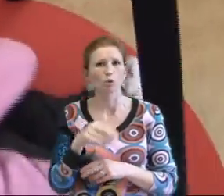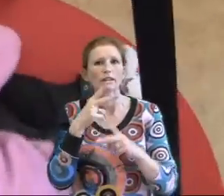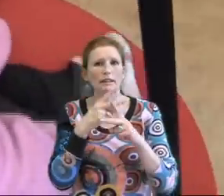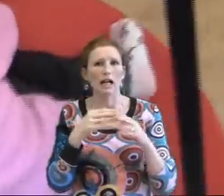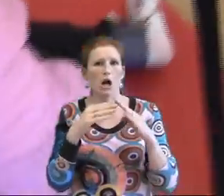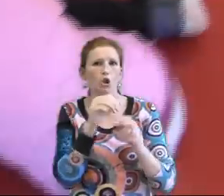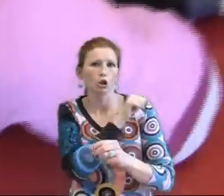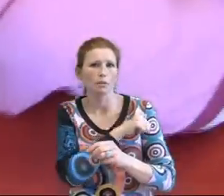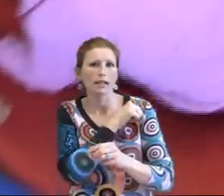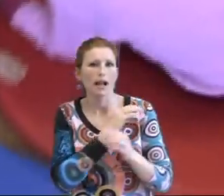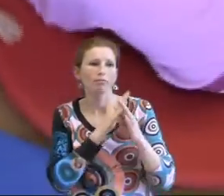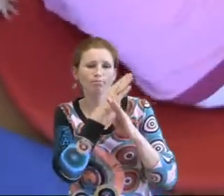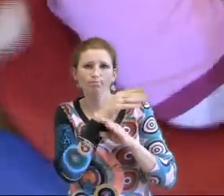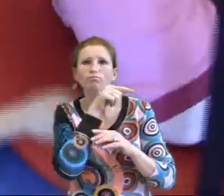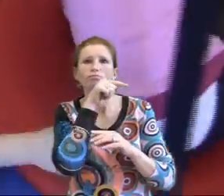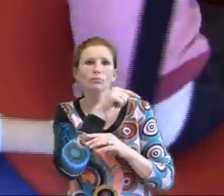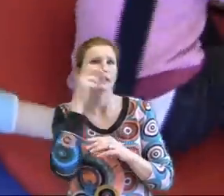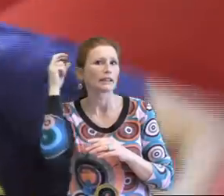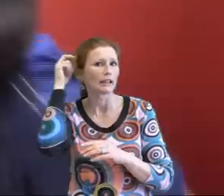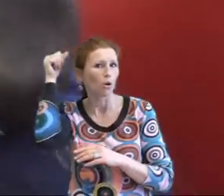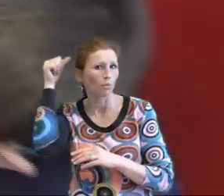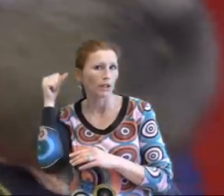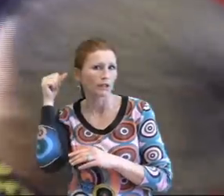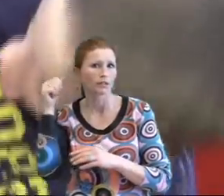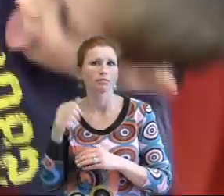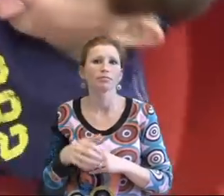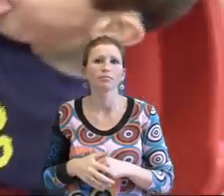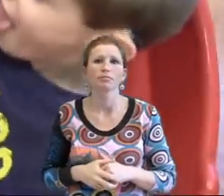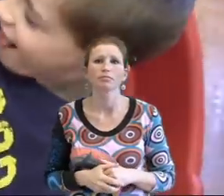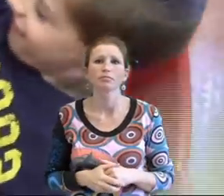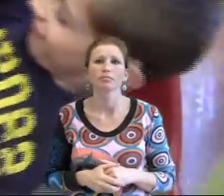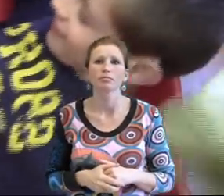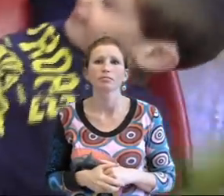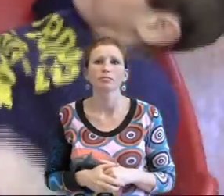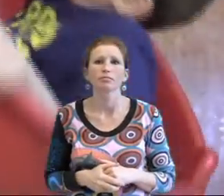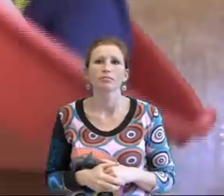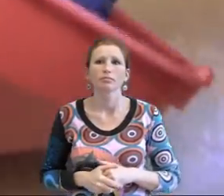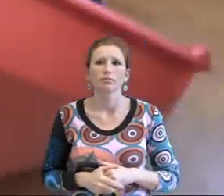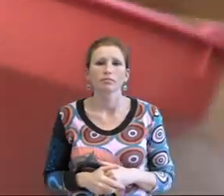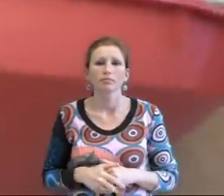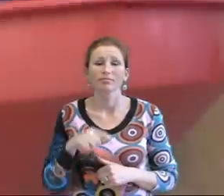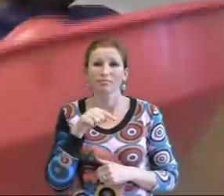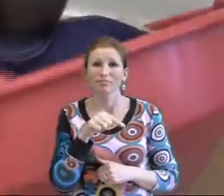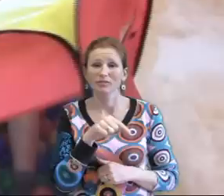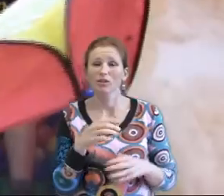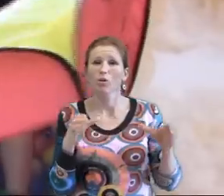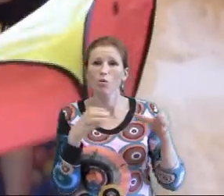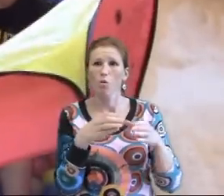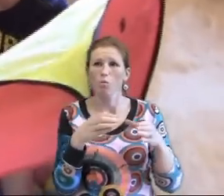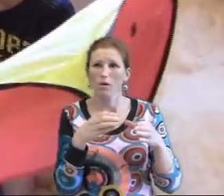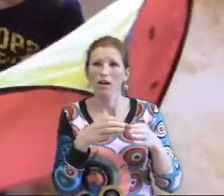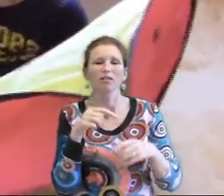man zu einer Operation ins Spital. In der Gruppe ist es lustig. Es wird